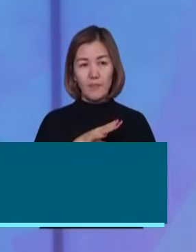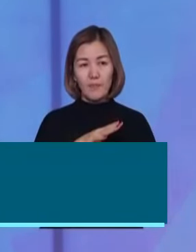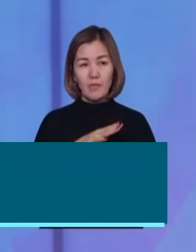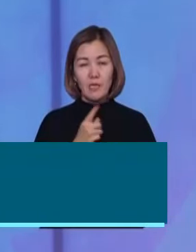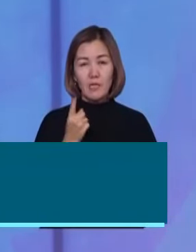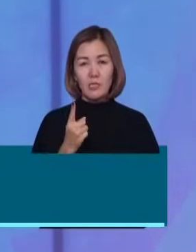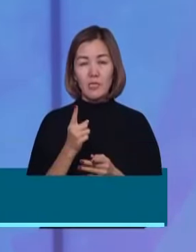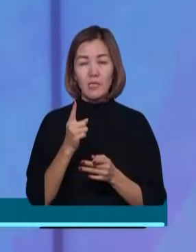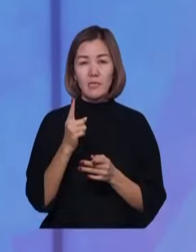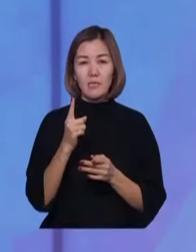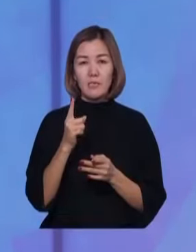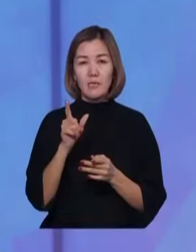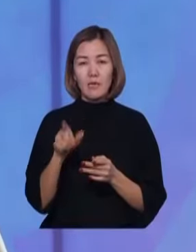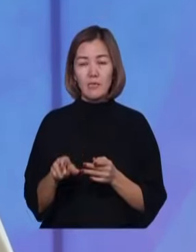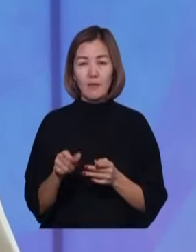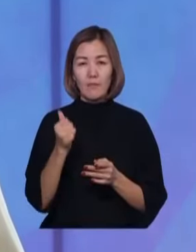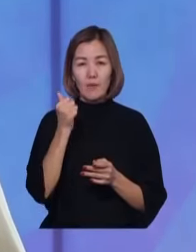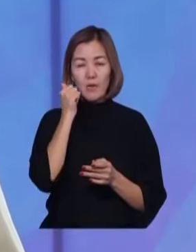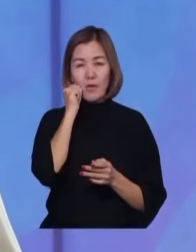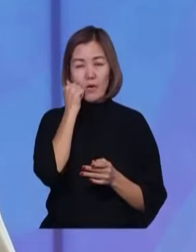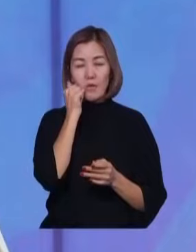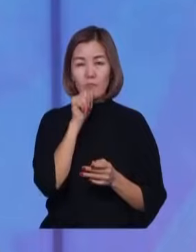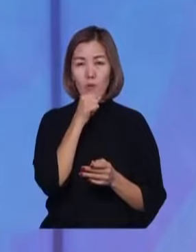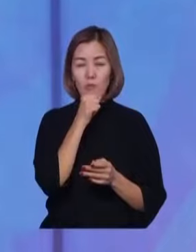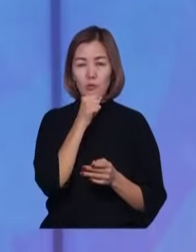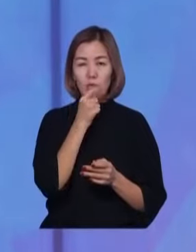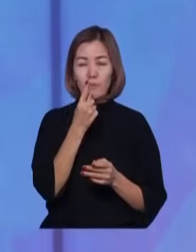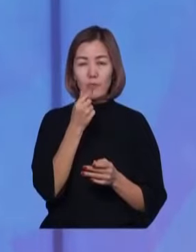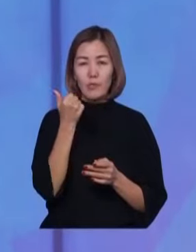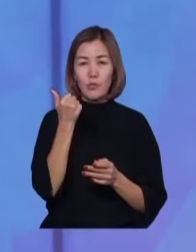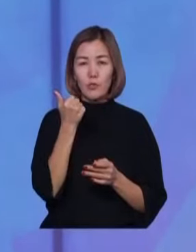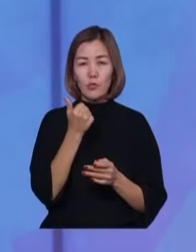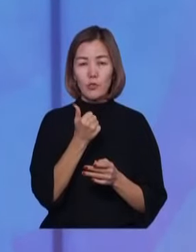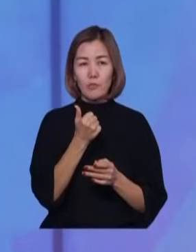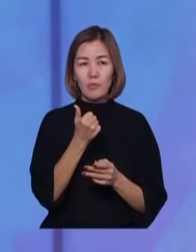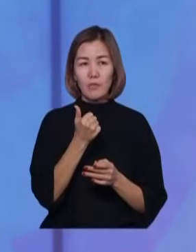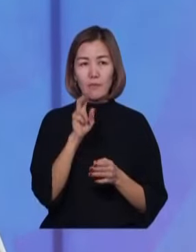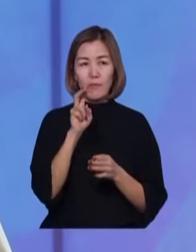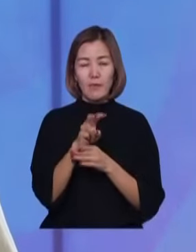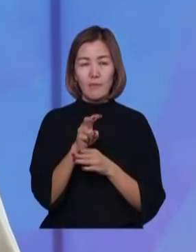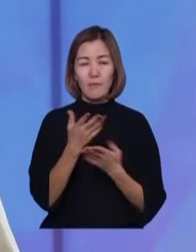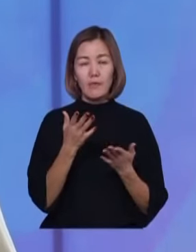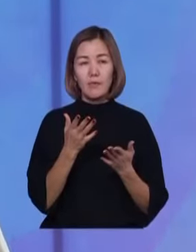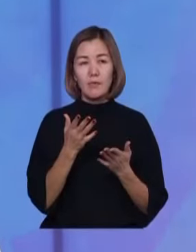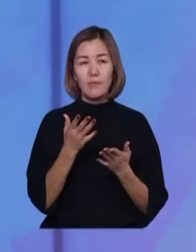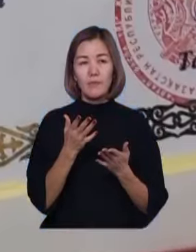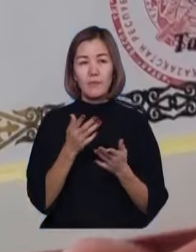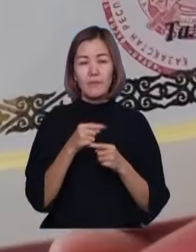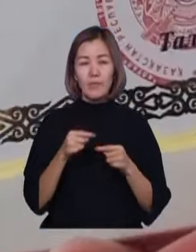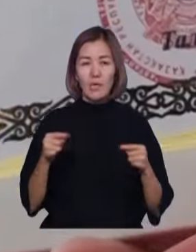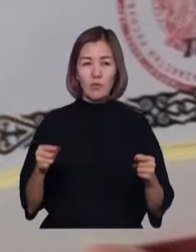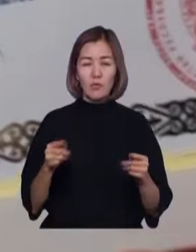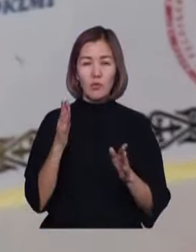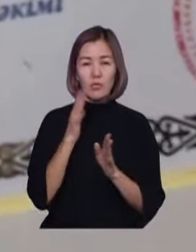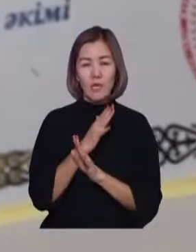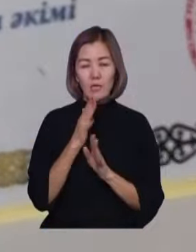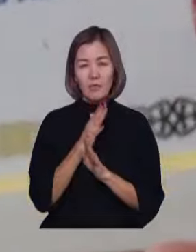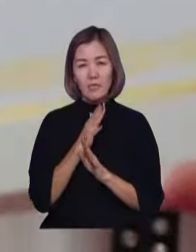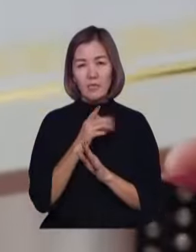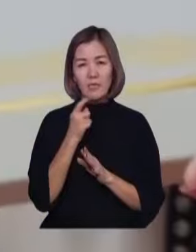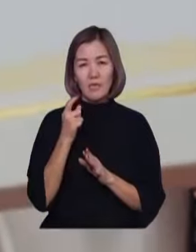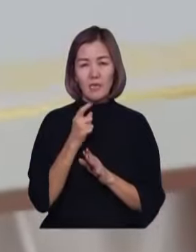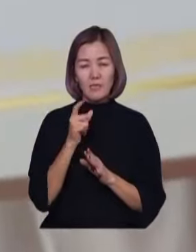Жалғыз басты қарттарға барам. Жұмасына екі рез қараусыз қарттар, әртүрлі тағдыр иелері,